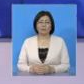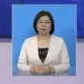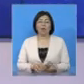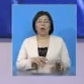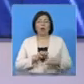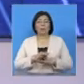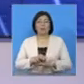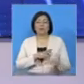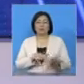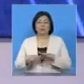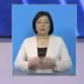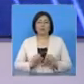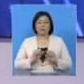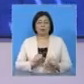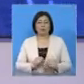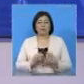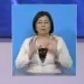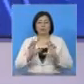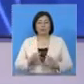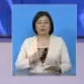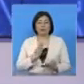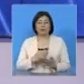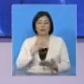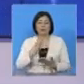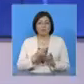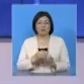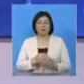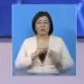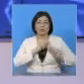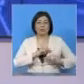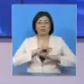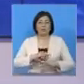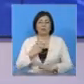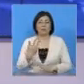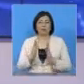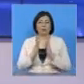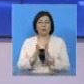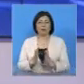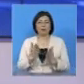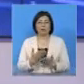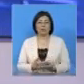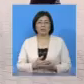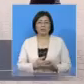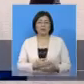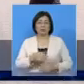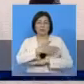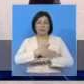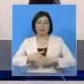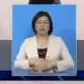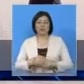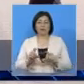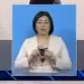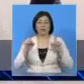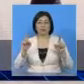проведению мероприятий по охране порядка будут привлекаться общественность. Основная работа проводится по трем направлениям – патрулирование улиц, учебных